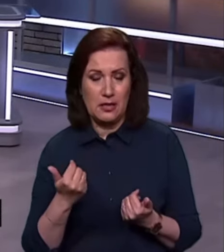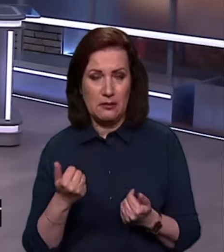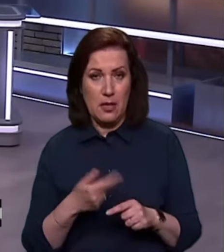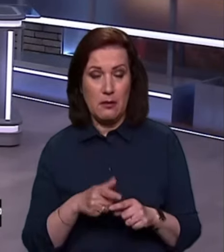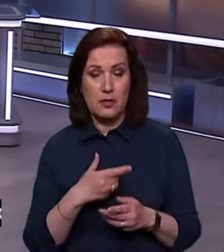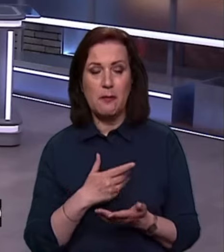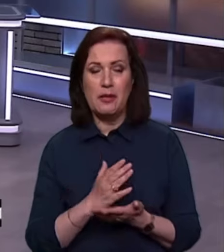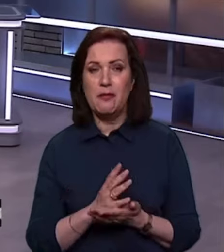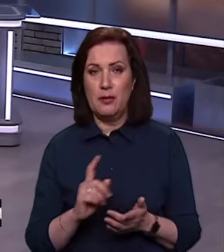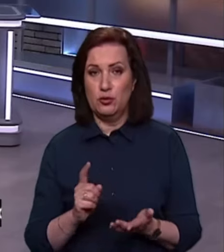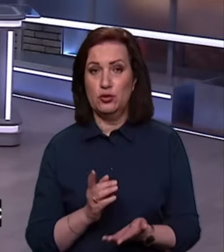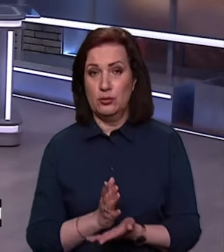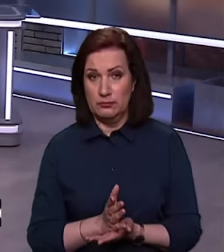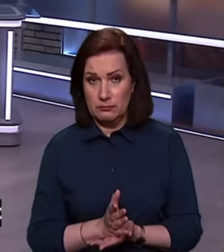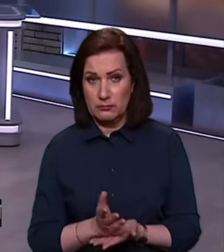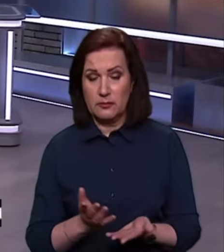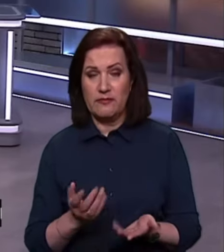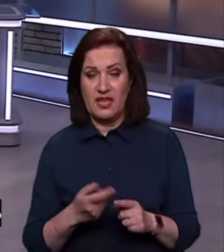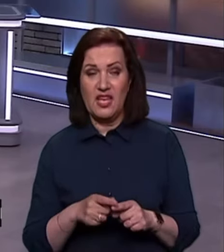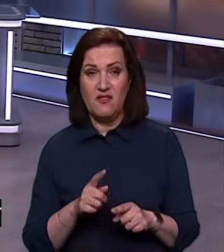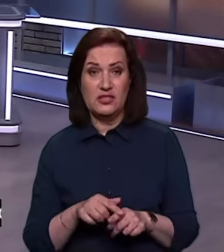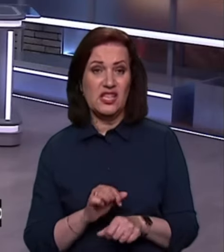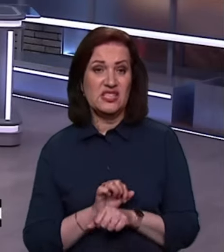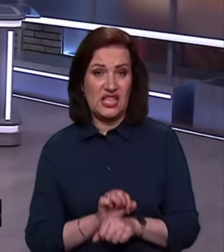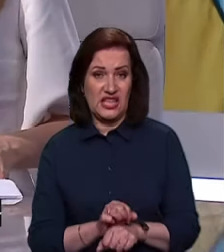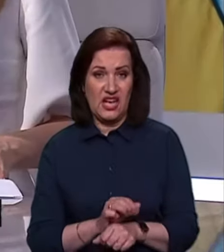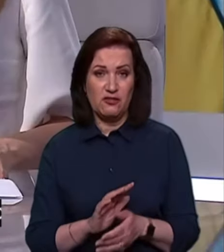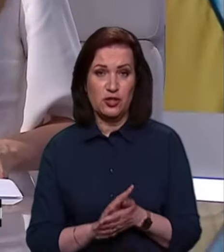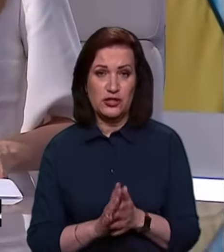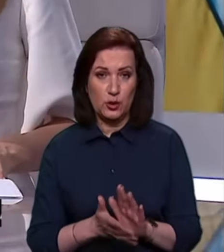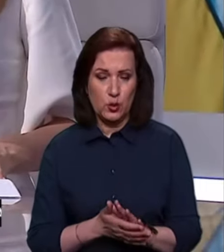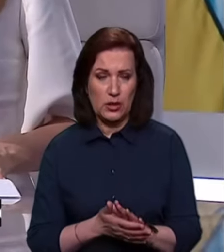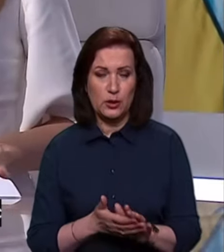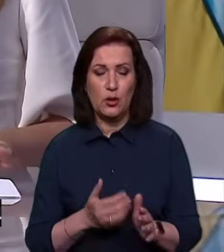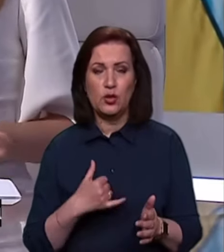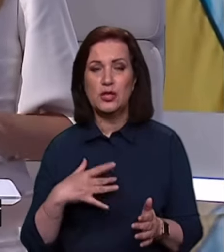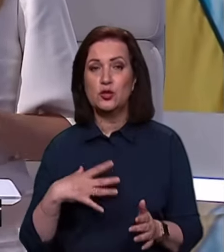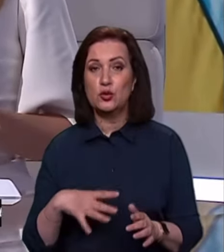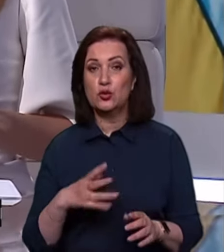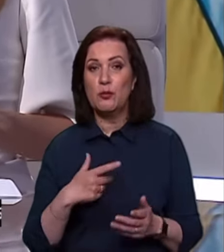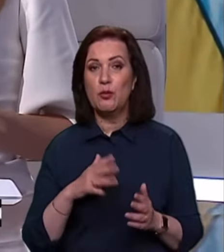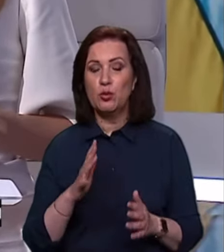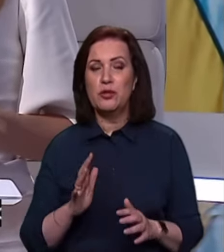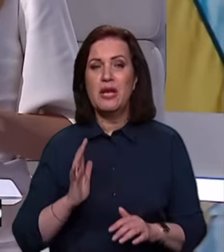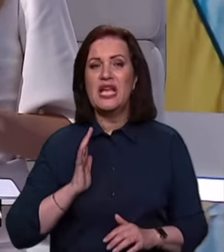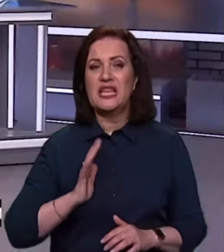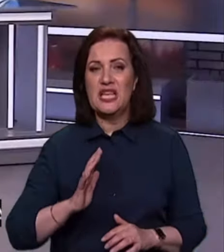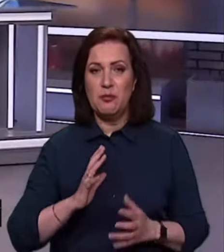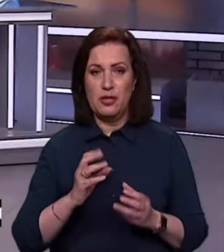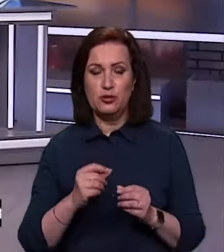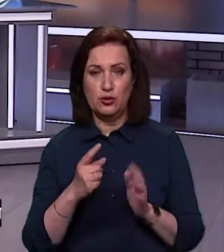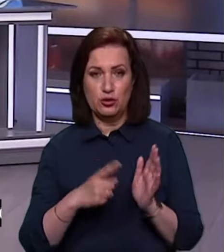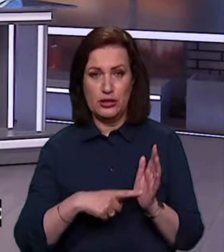Поэтому мы имеем то, что имеем. И вот в этой застрявшей ситуации от нас ожидается, что мы будем терпеть